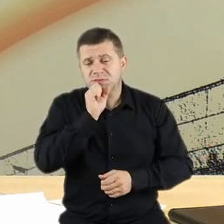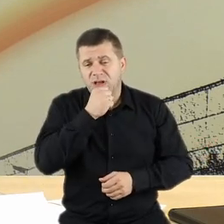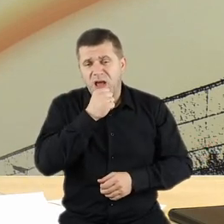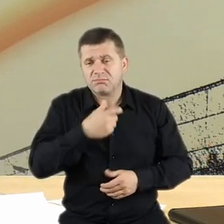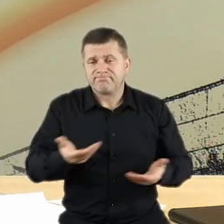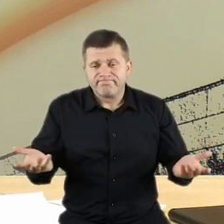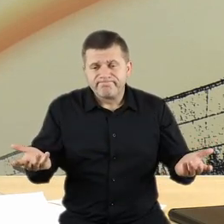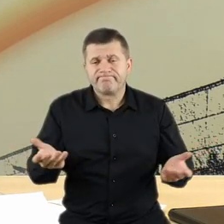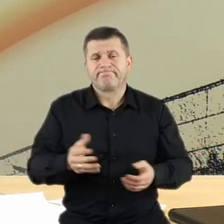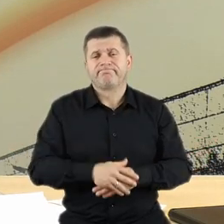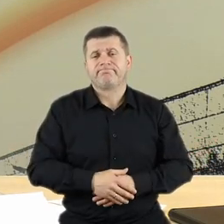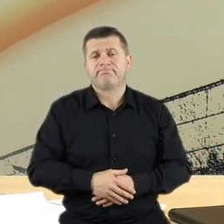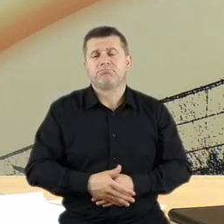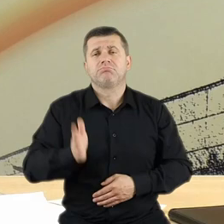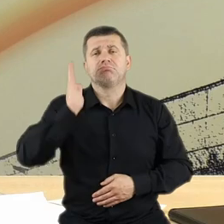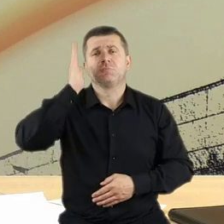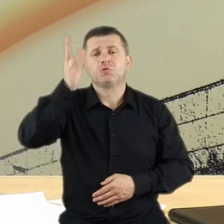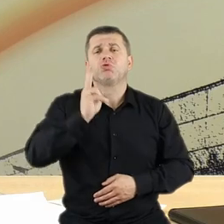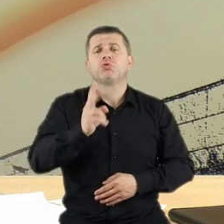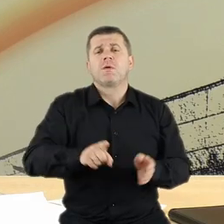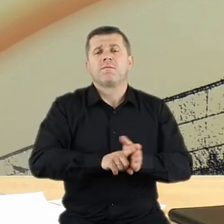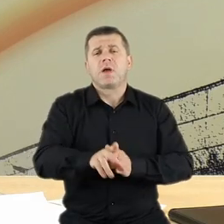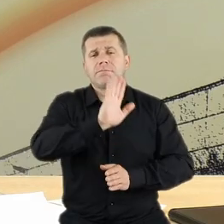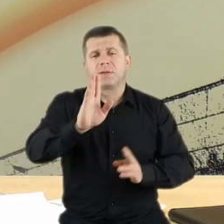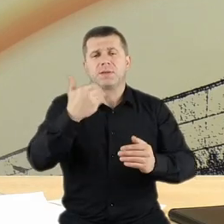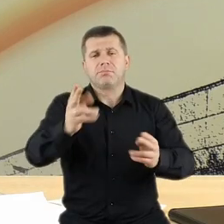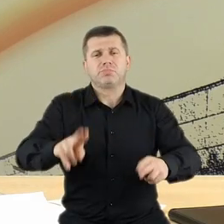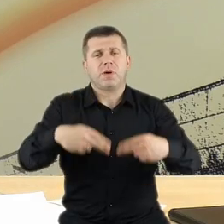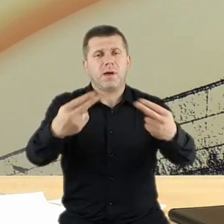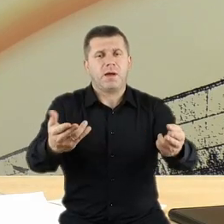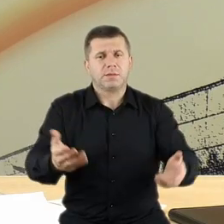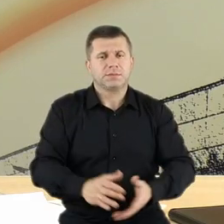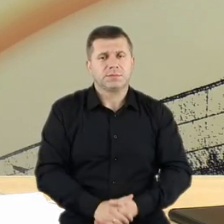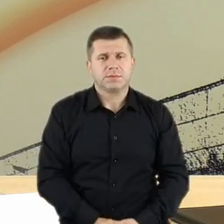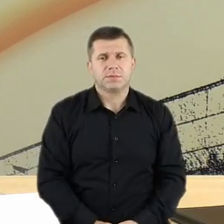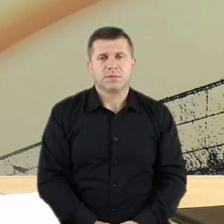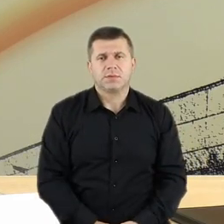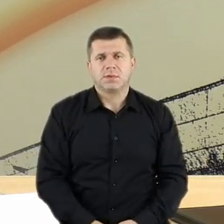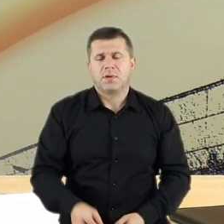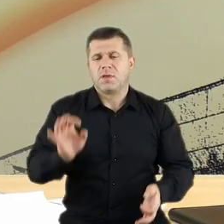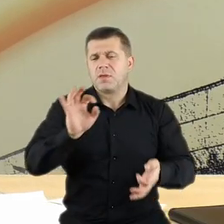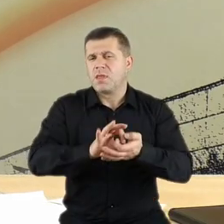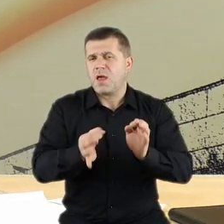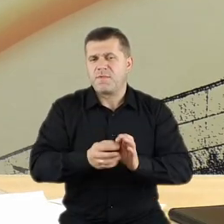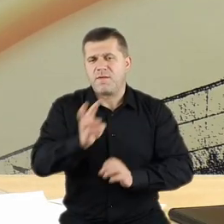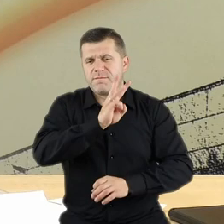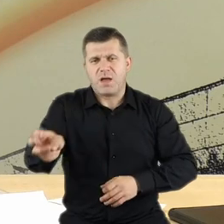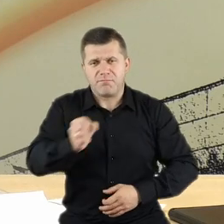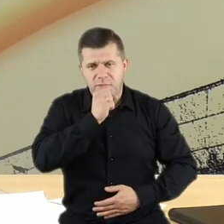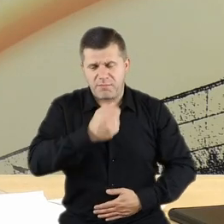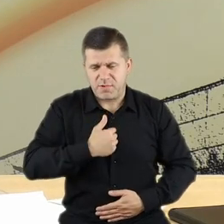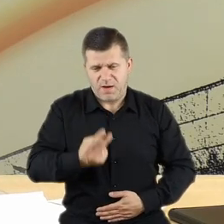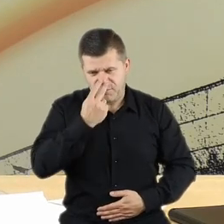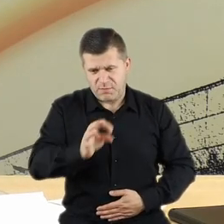No to Któż ktoś wam to przekaże No tam nawet nawet wasze babci Ja widzę po swoich